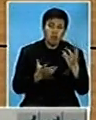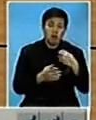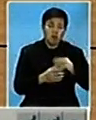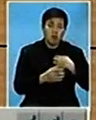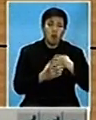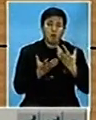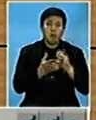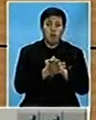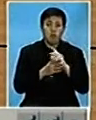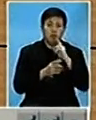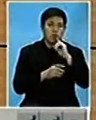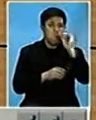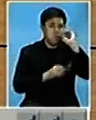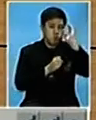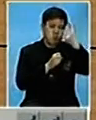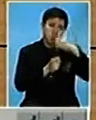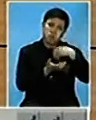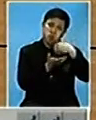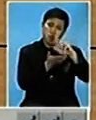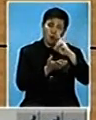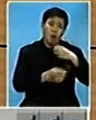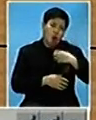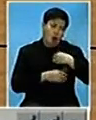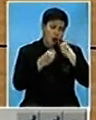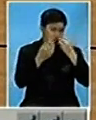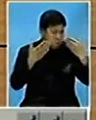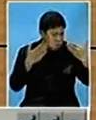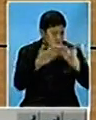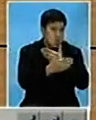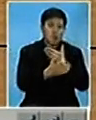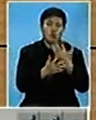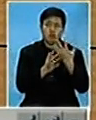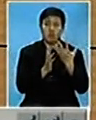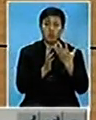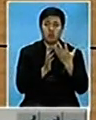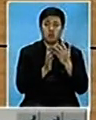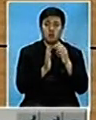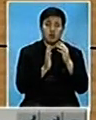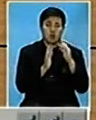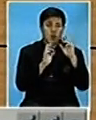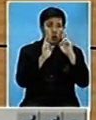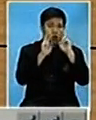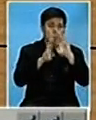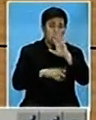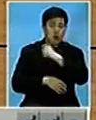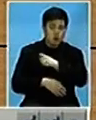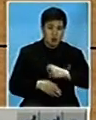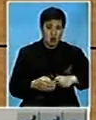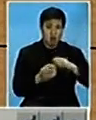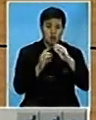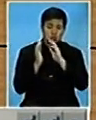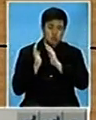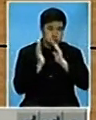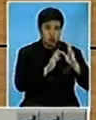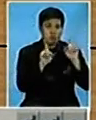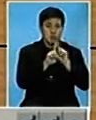ศถึงขนาดที่ว่าต้องการให้มีการเปลี่ยนแปลงจากระบบกษัตริย์แบบประเทศไทยไปเป็นแบบกั